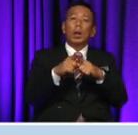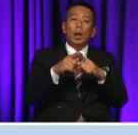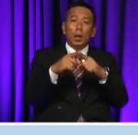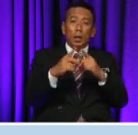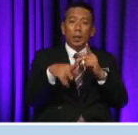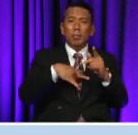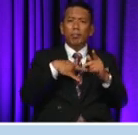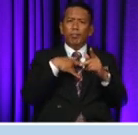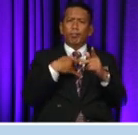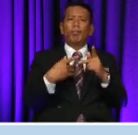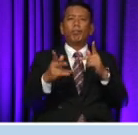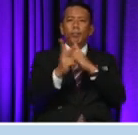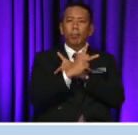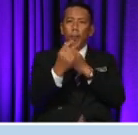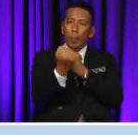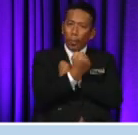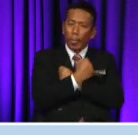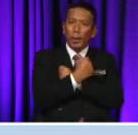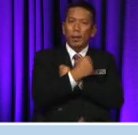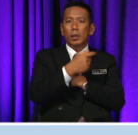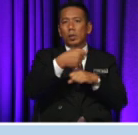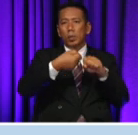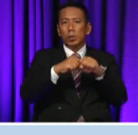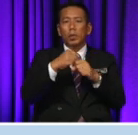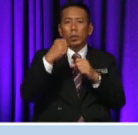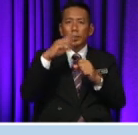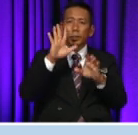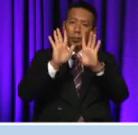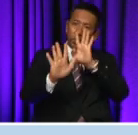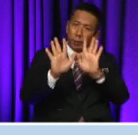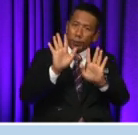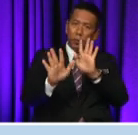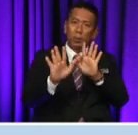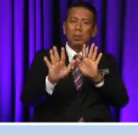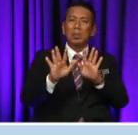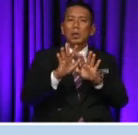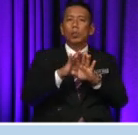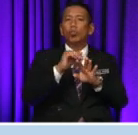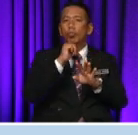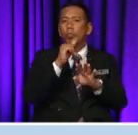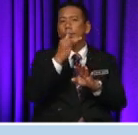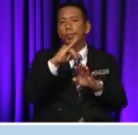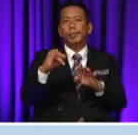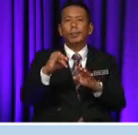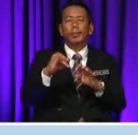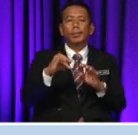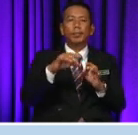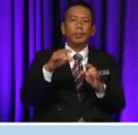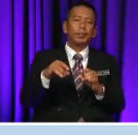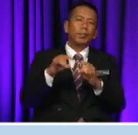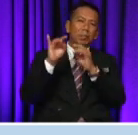supaya wujudnya secara bersama takdirlah seorang masuk pintu depan seorang lagi masuk pintu belakang